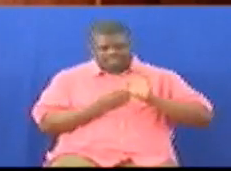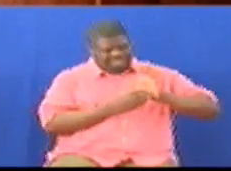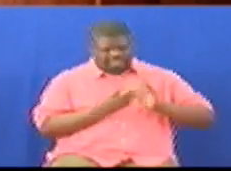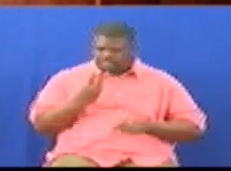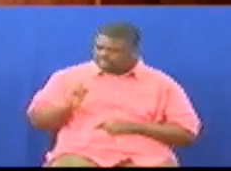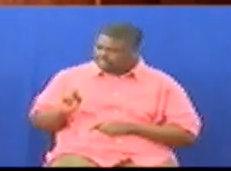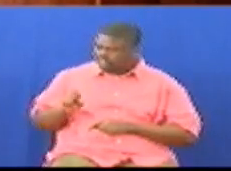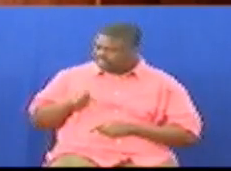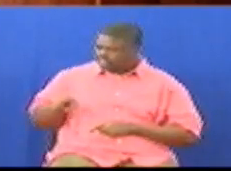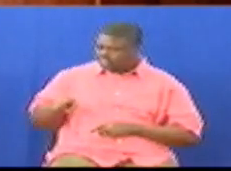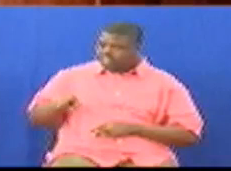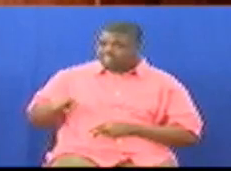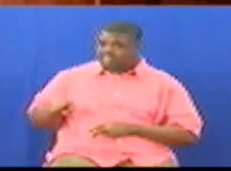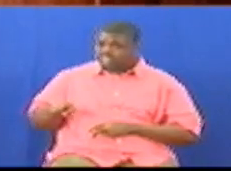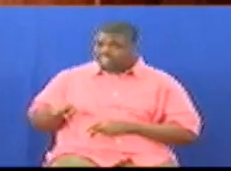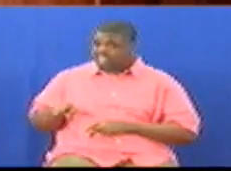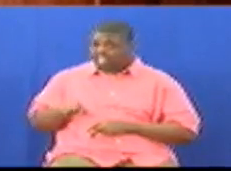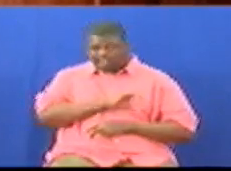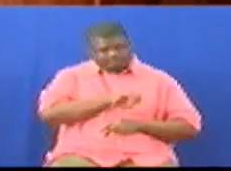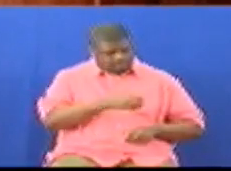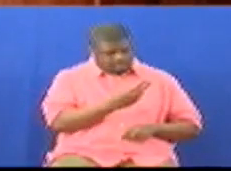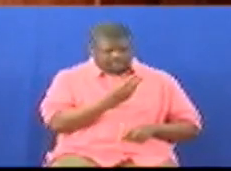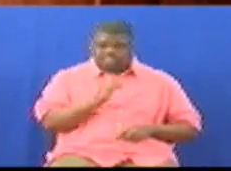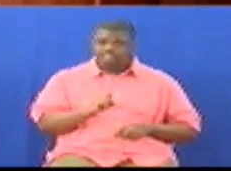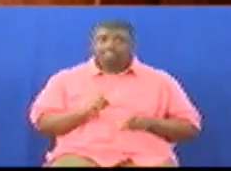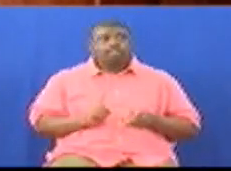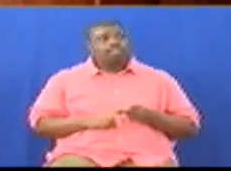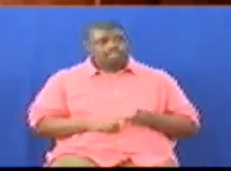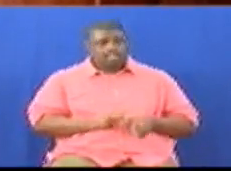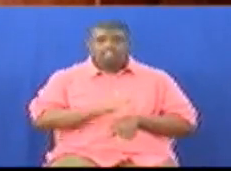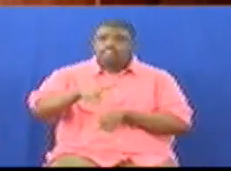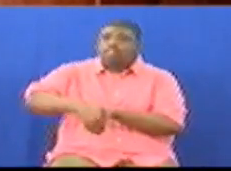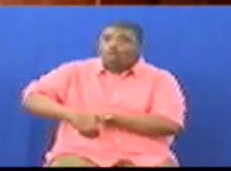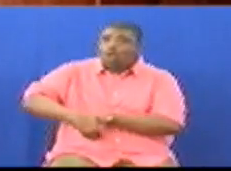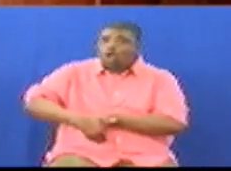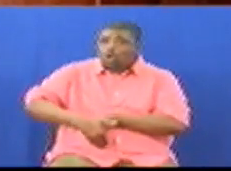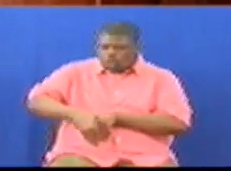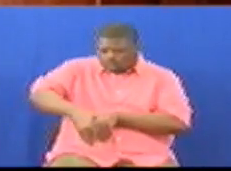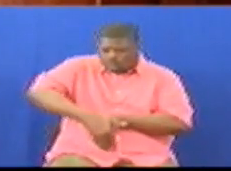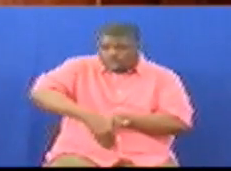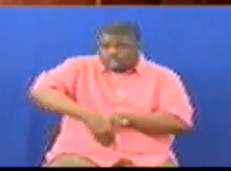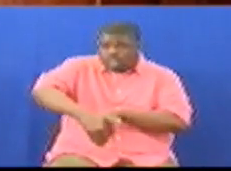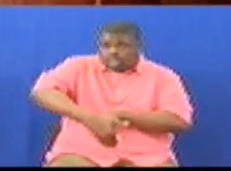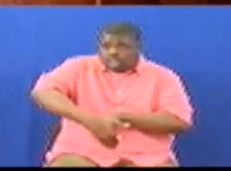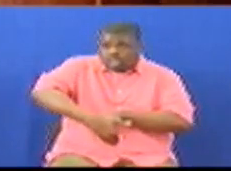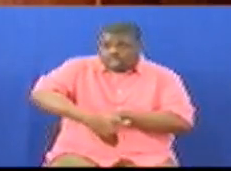hadi Februari 2020. Taulo 25,429 na zimepanga kutoa taulo